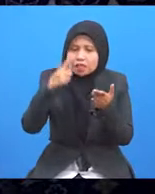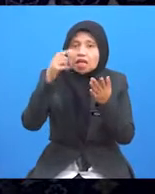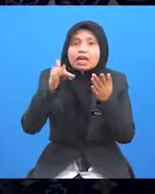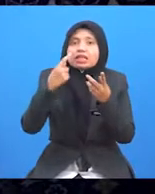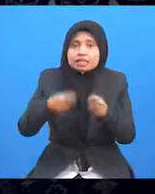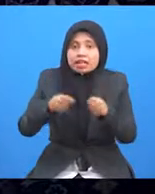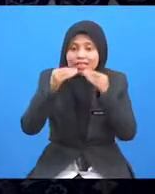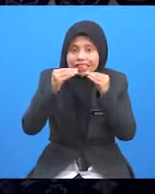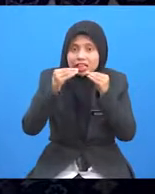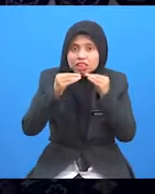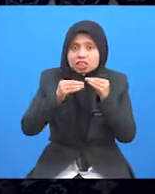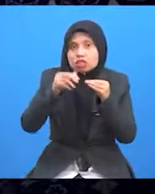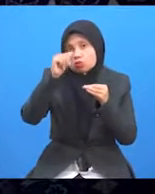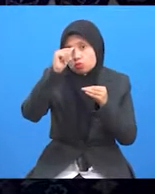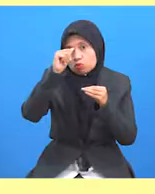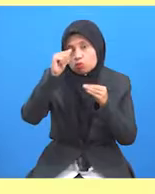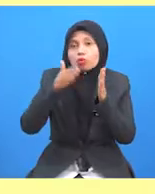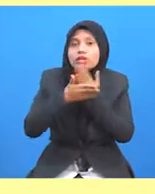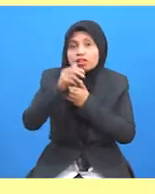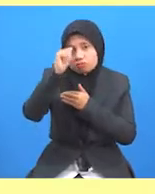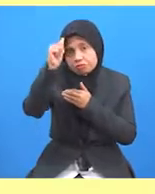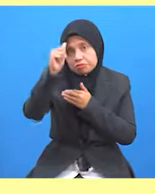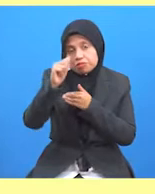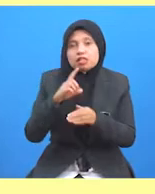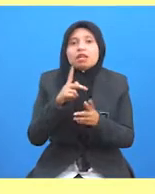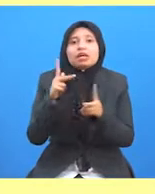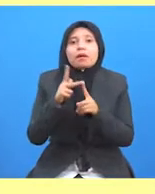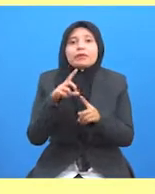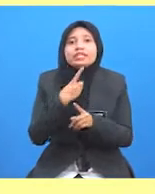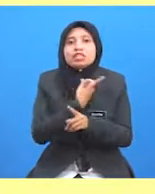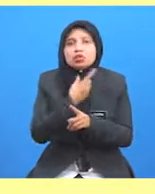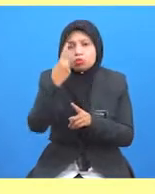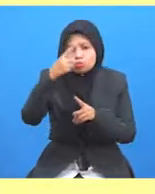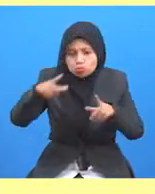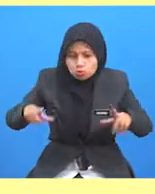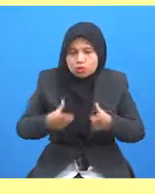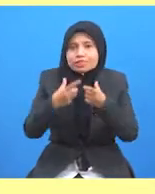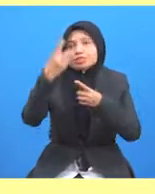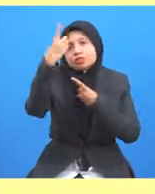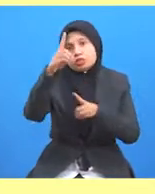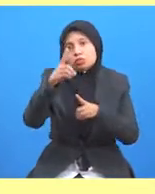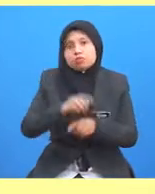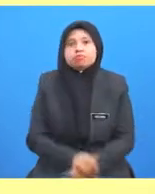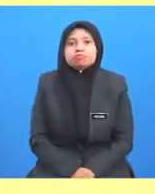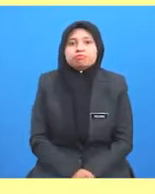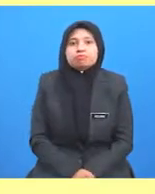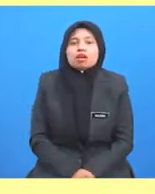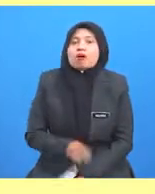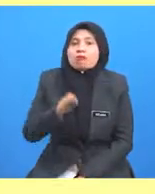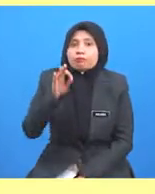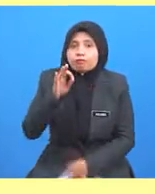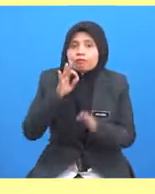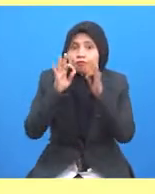tentang cara melaksanakan dakwah. Firman Allah Subhanahu Wa Taala dalam Al-Quran